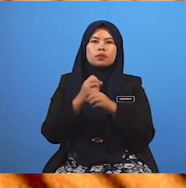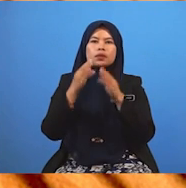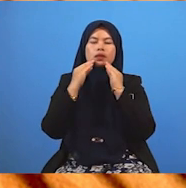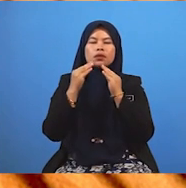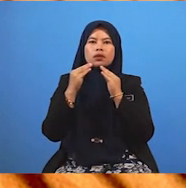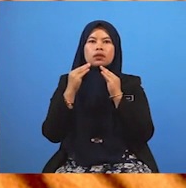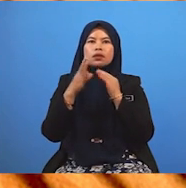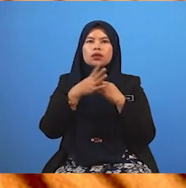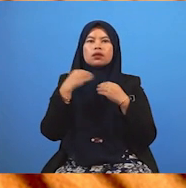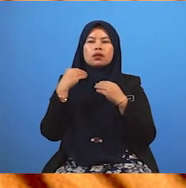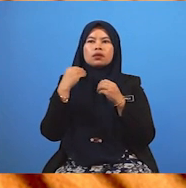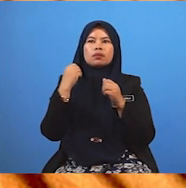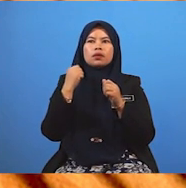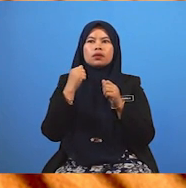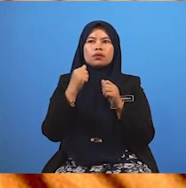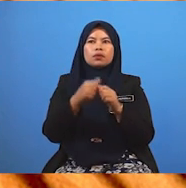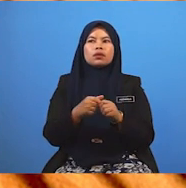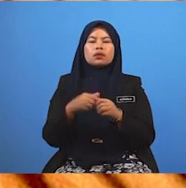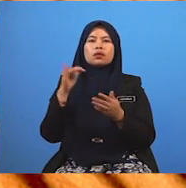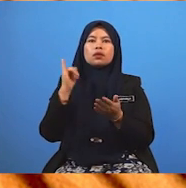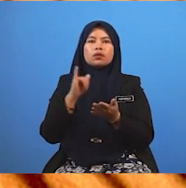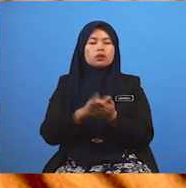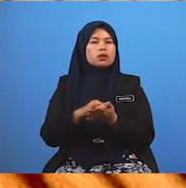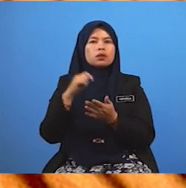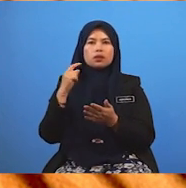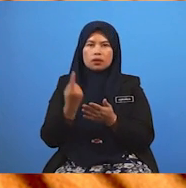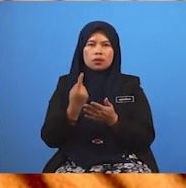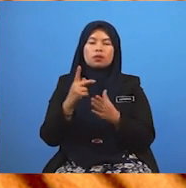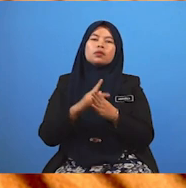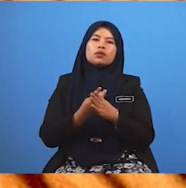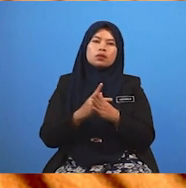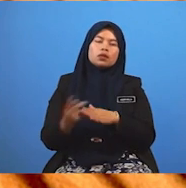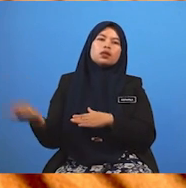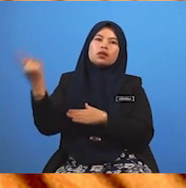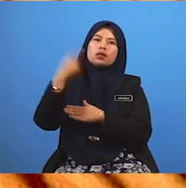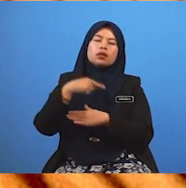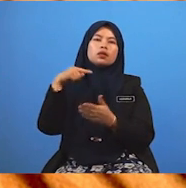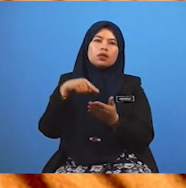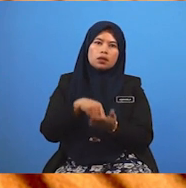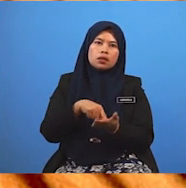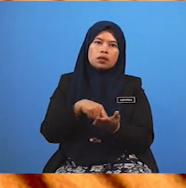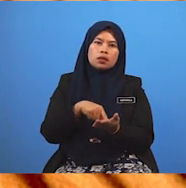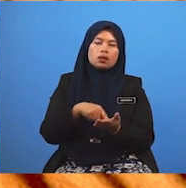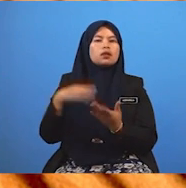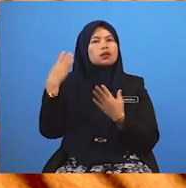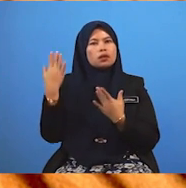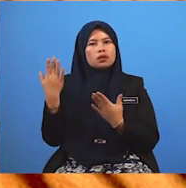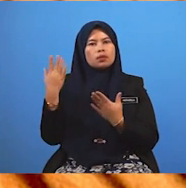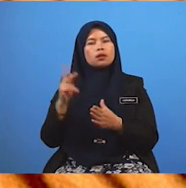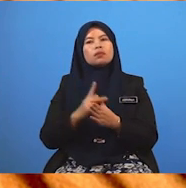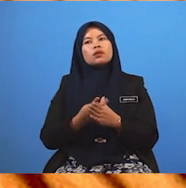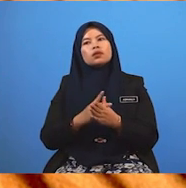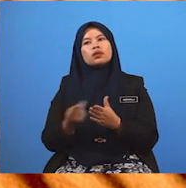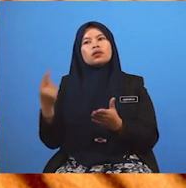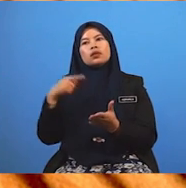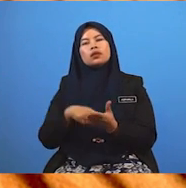insya-Allah. Baiklah. Sekian saja perkongsian pembelajaran kita pada hari ini. Diharapkan